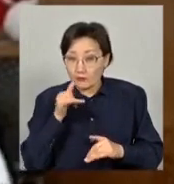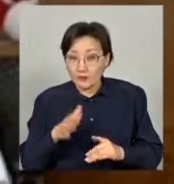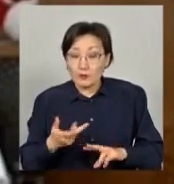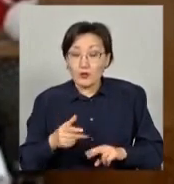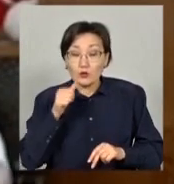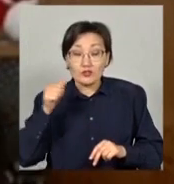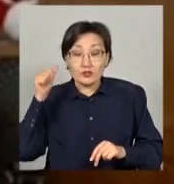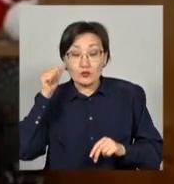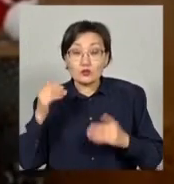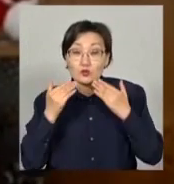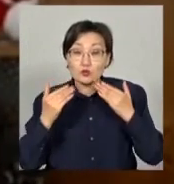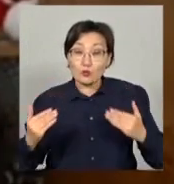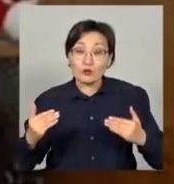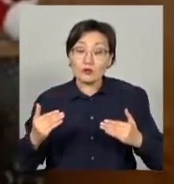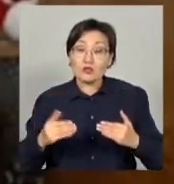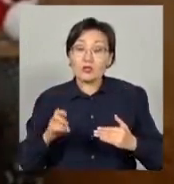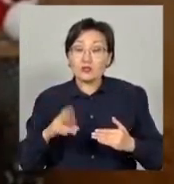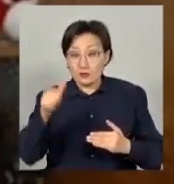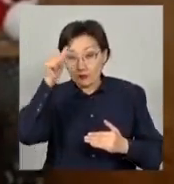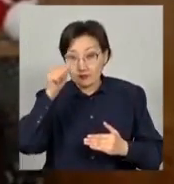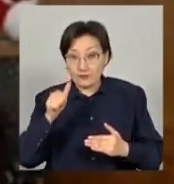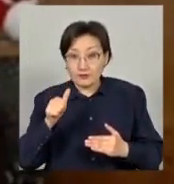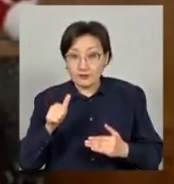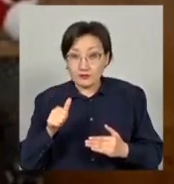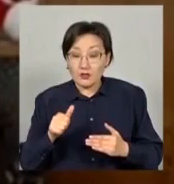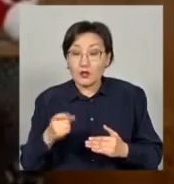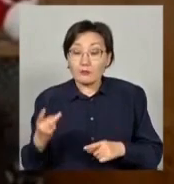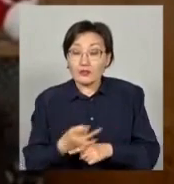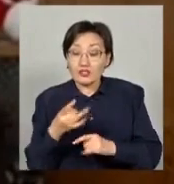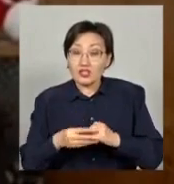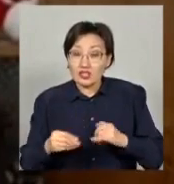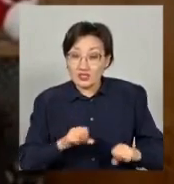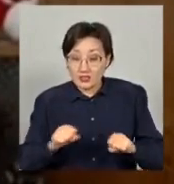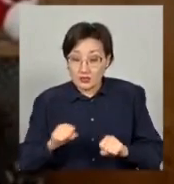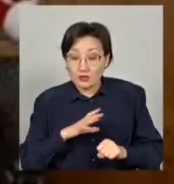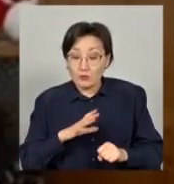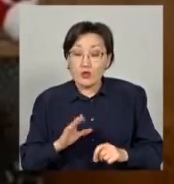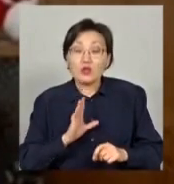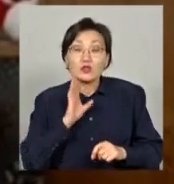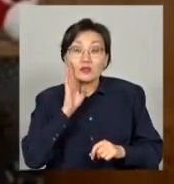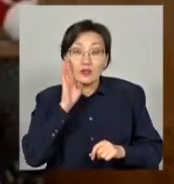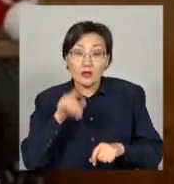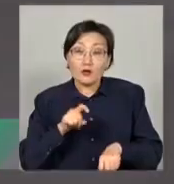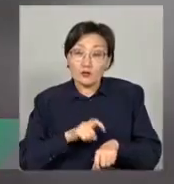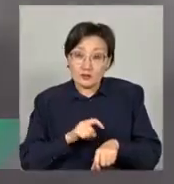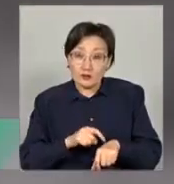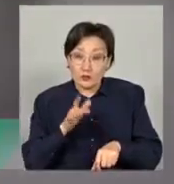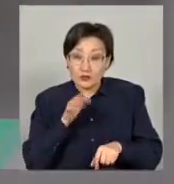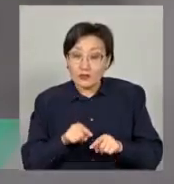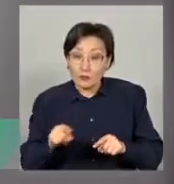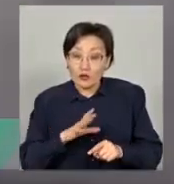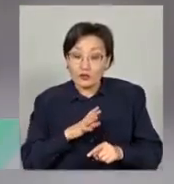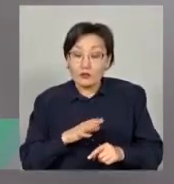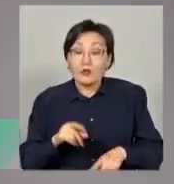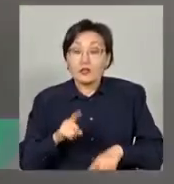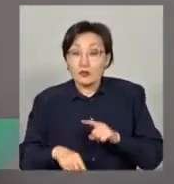өткен жылдың соңғы қараша айында, қателеспесем, бір рет жер сілкінісі орын алды. Ол да таңға жоқ уақытта болған екен. Бауырлас елдің